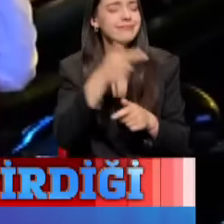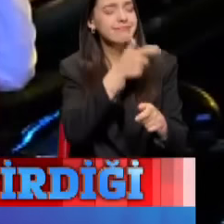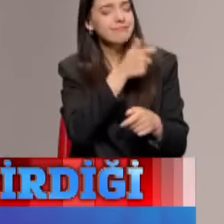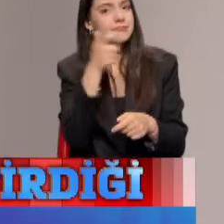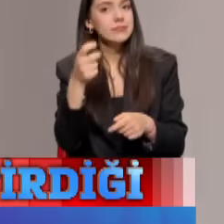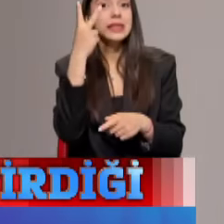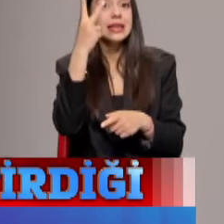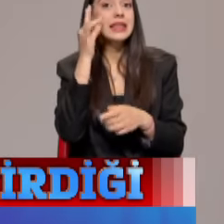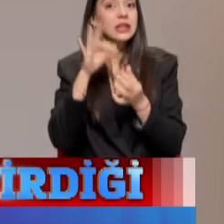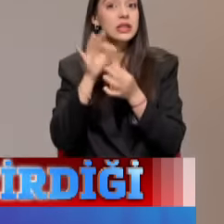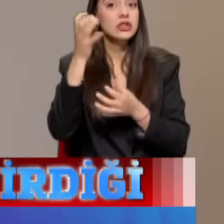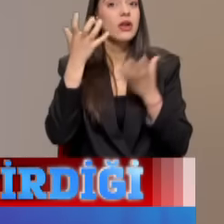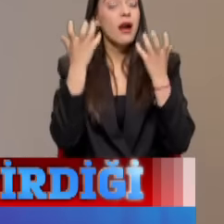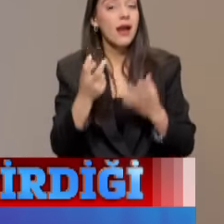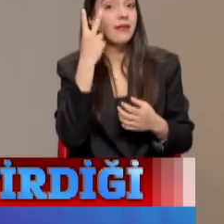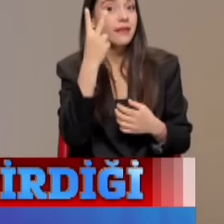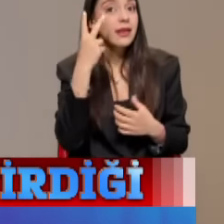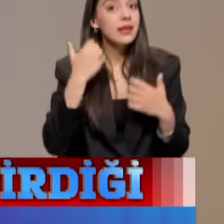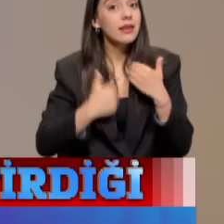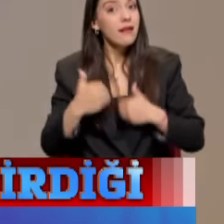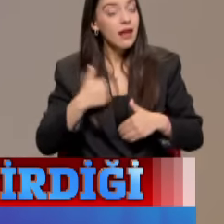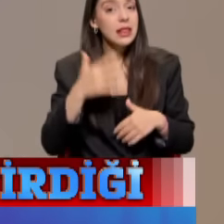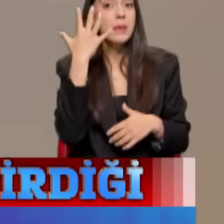ikisi ağır be kişi